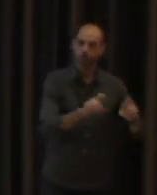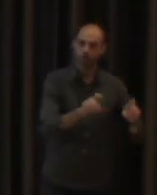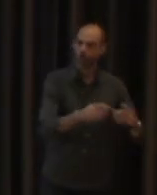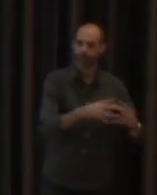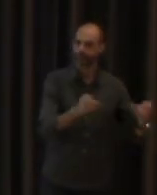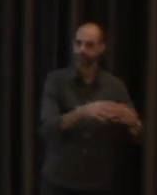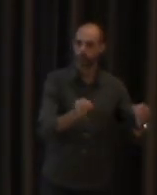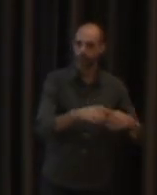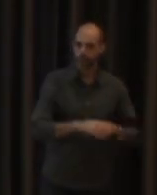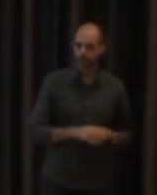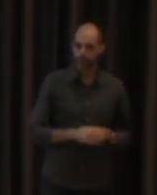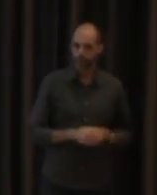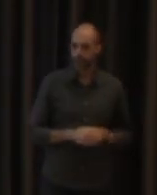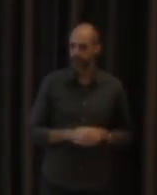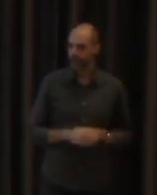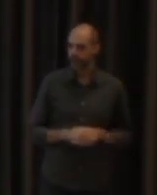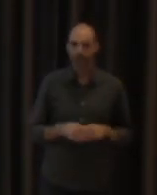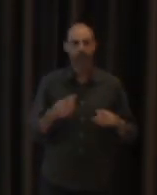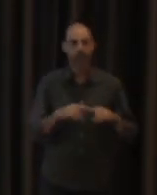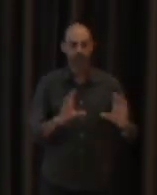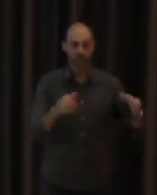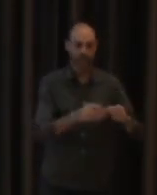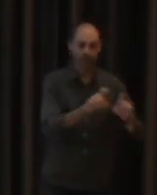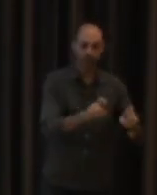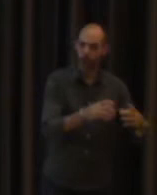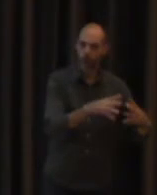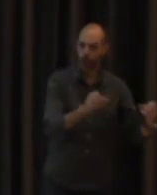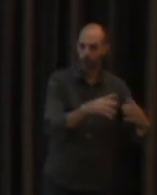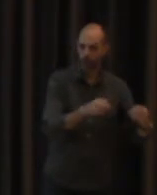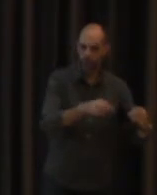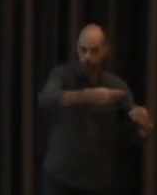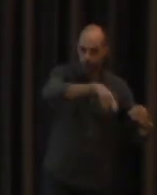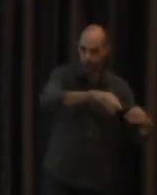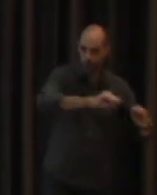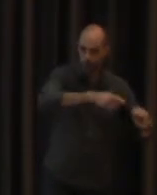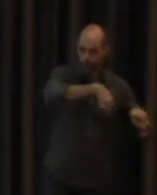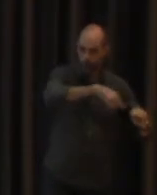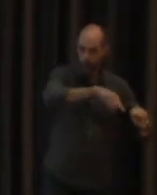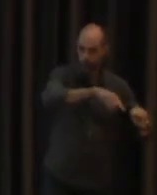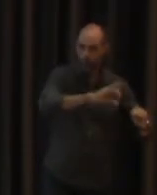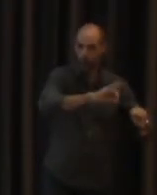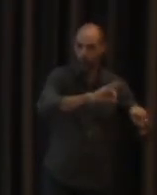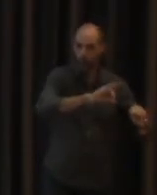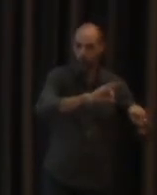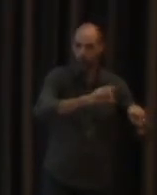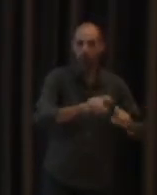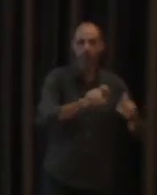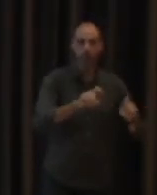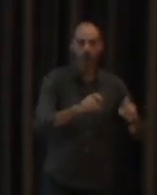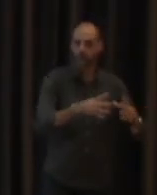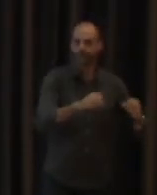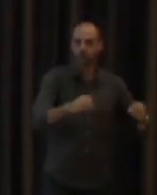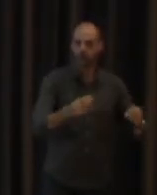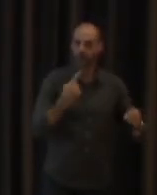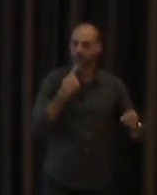Ara, una cosa és els informàtics no s'avenen, que entenem que no s'avenen entre si, i una altra és els informàtics no s'hi avenen. El que ha fet